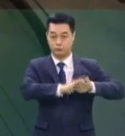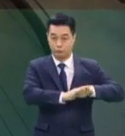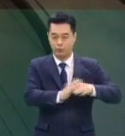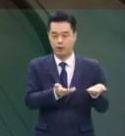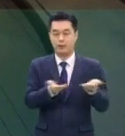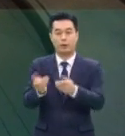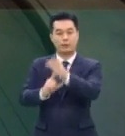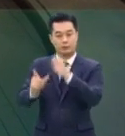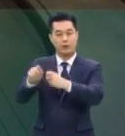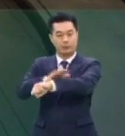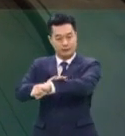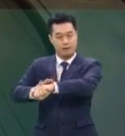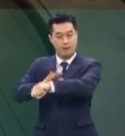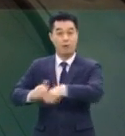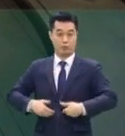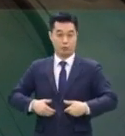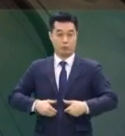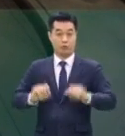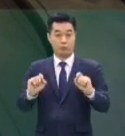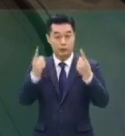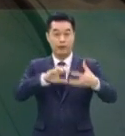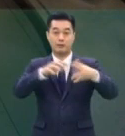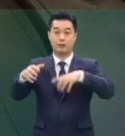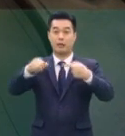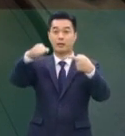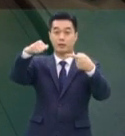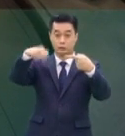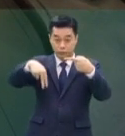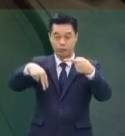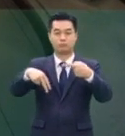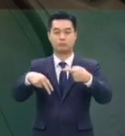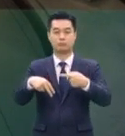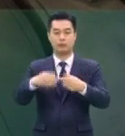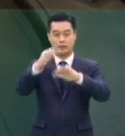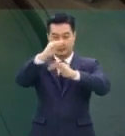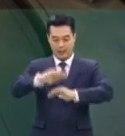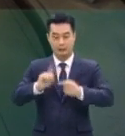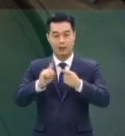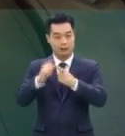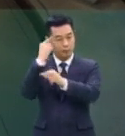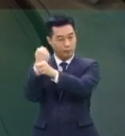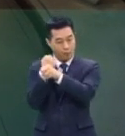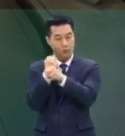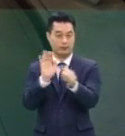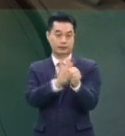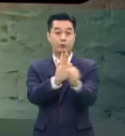하겠습니다 동시에 세계 일류 콘텐츠 개발에도 과감하게 지원하겠습니다